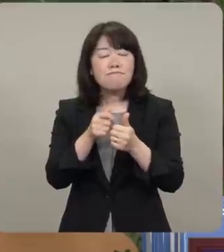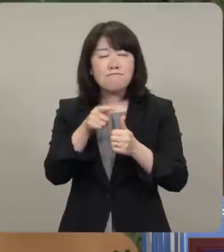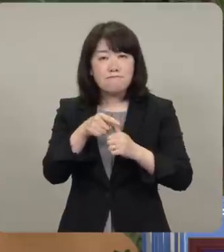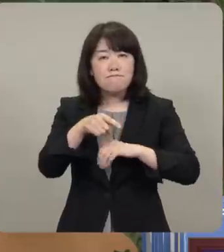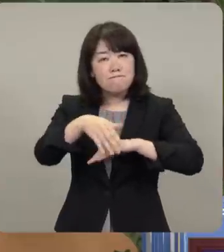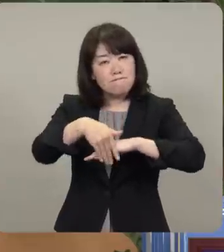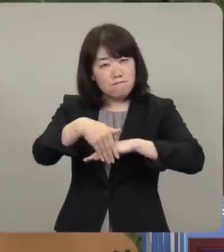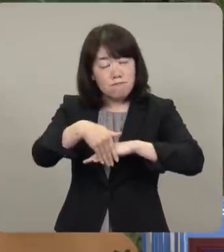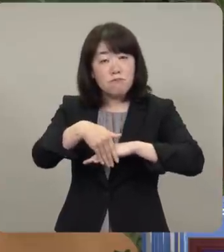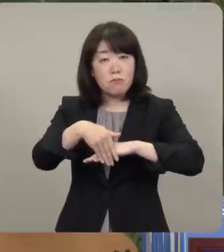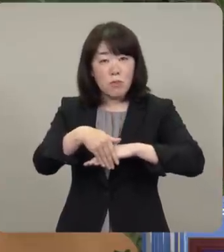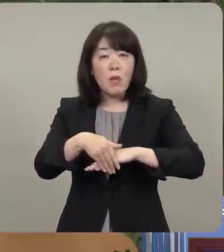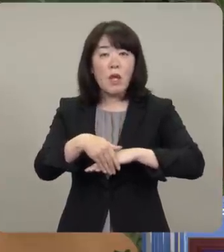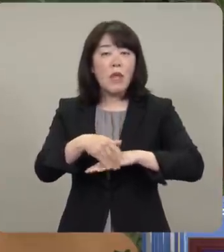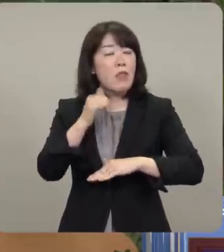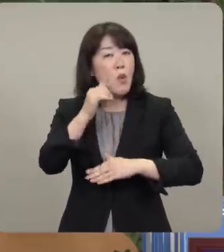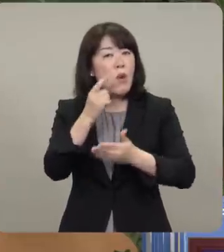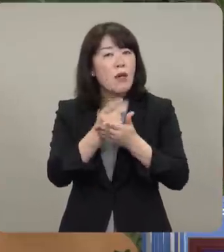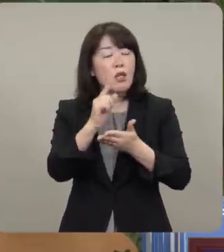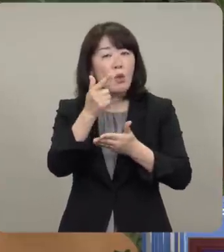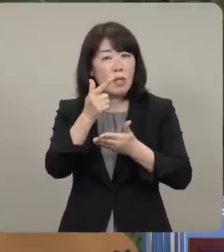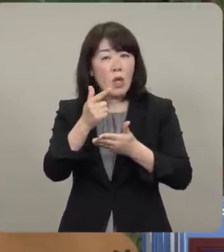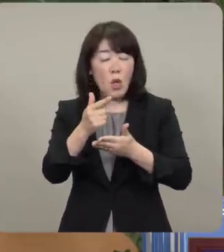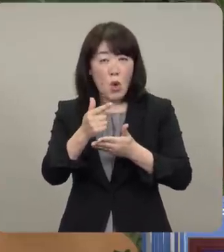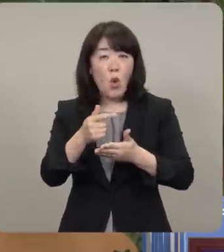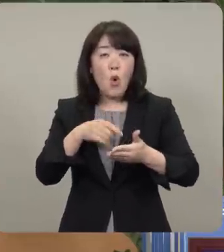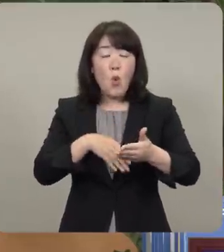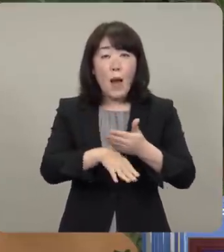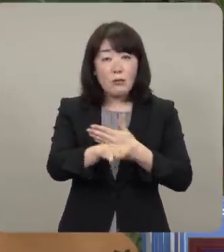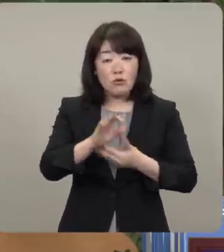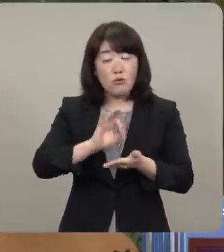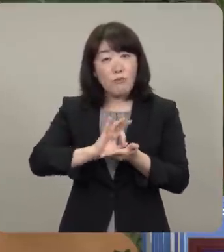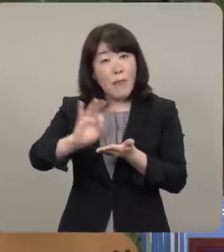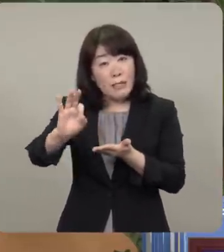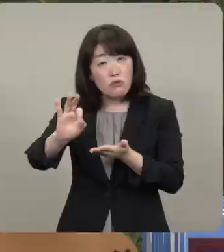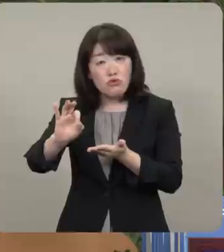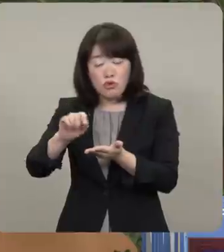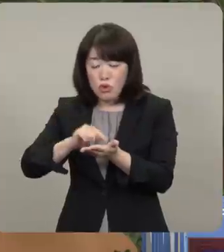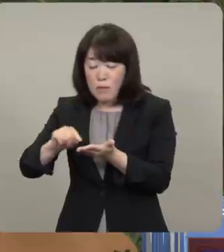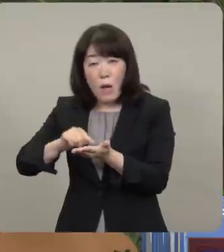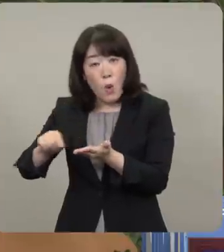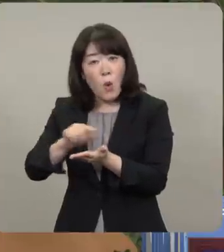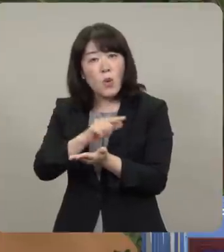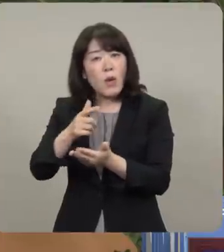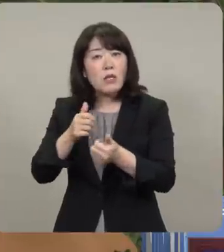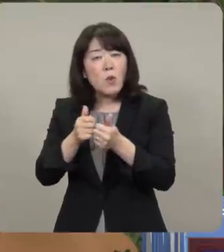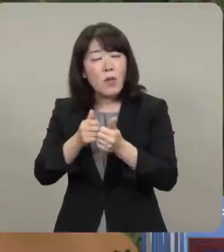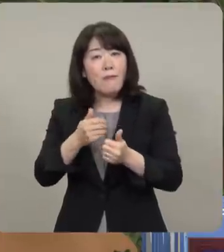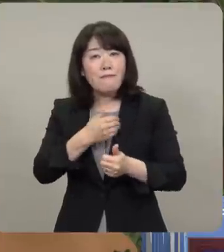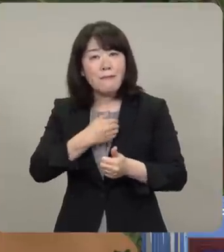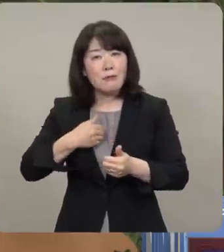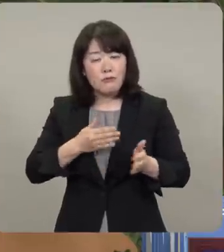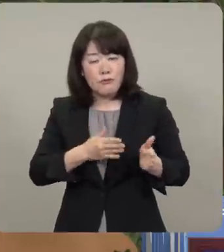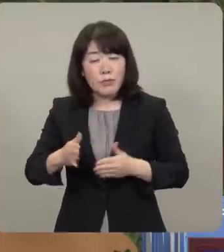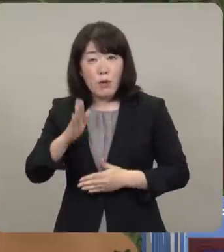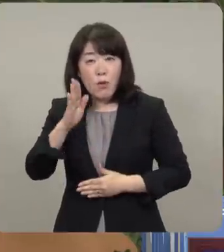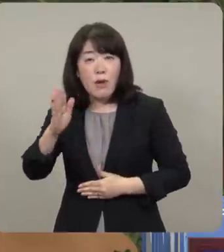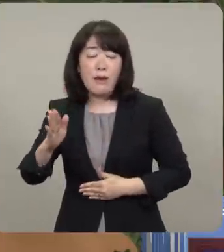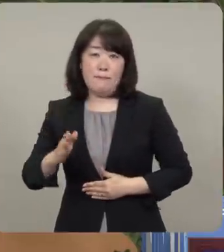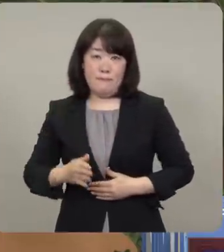fax やメールスマホからの相談も可能として欲しいとお願いをいたしました